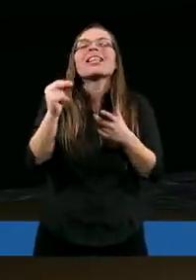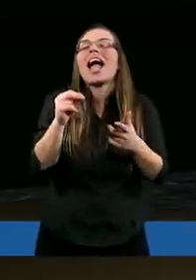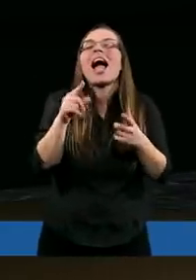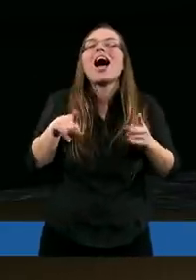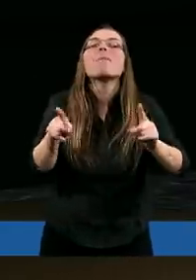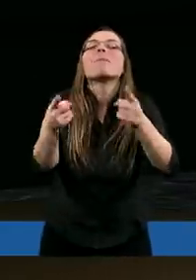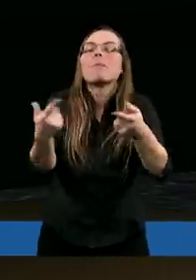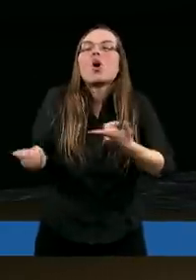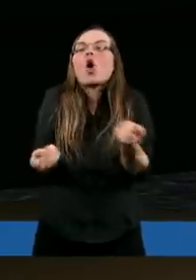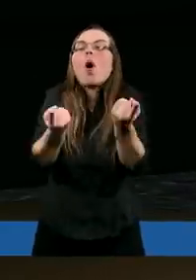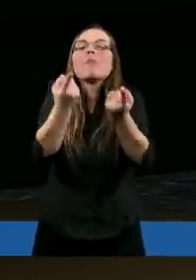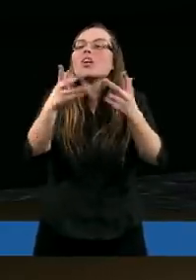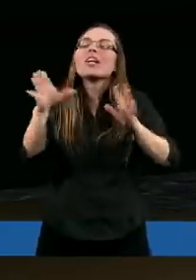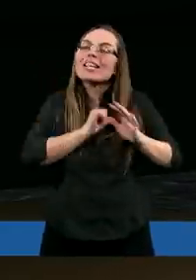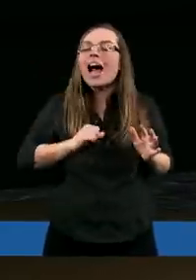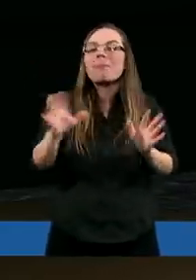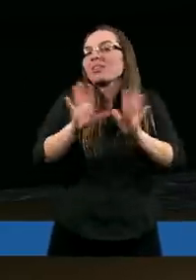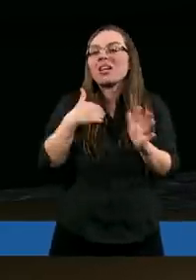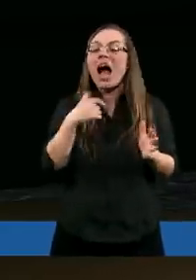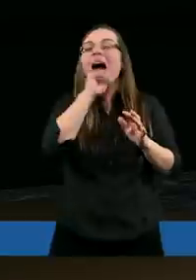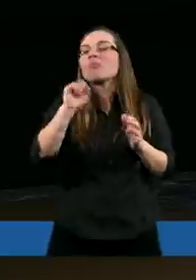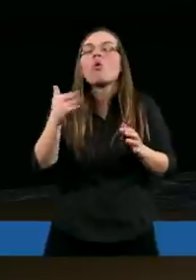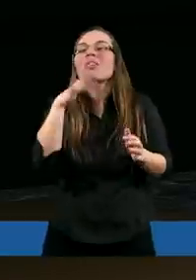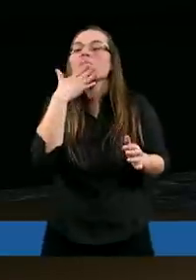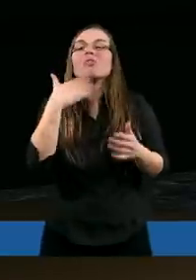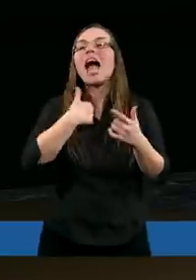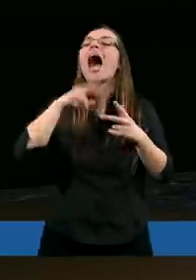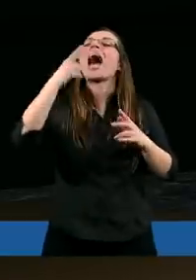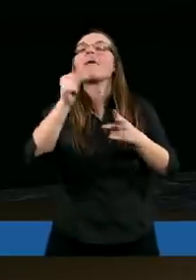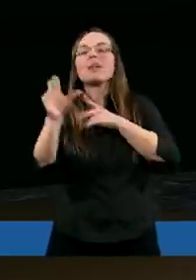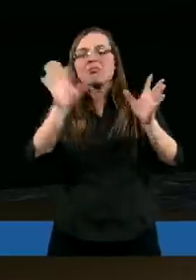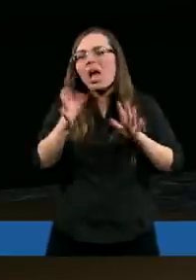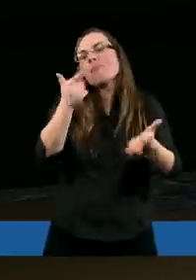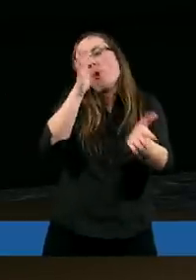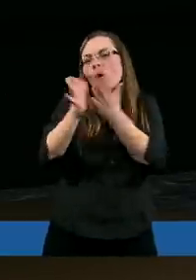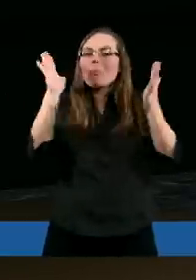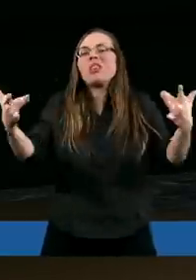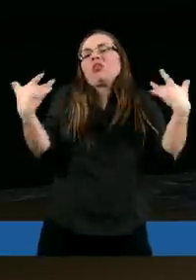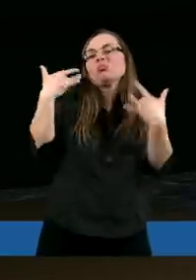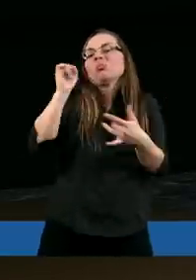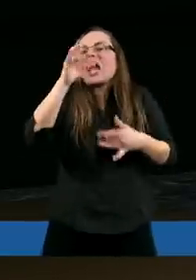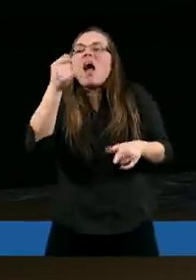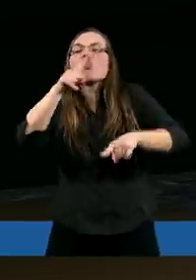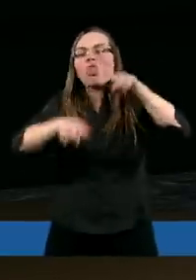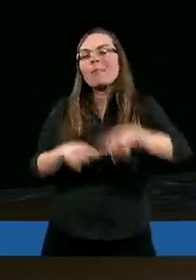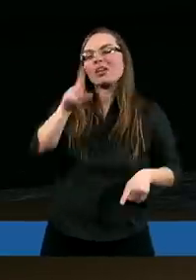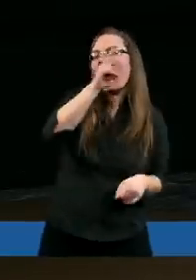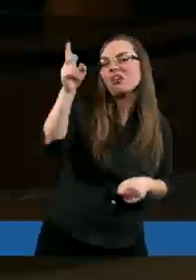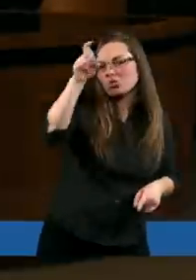inicjował. To nie będę absolutnie mówił, kim jestem, będę po prostu żył, tak jak normalnie